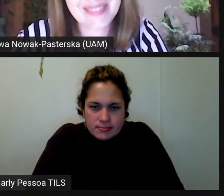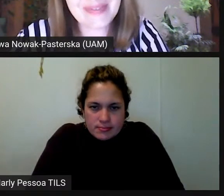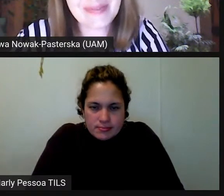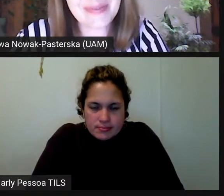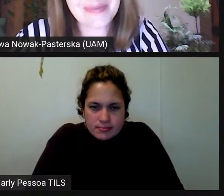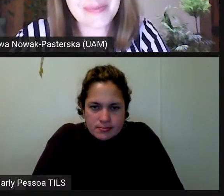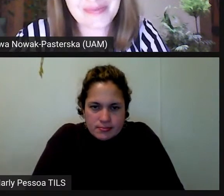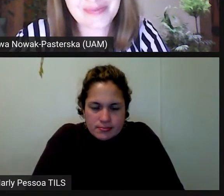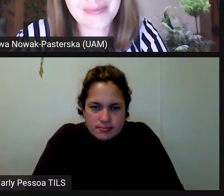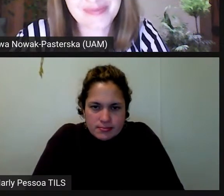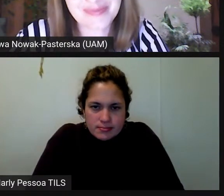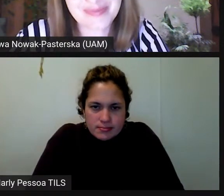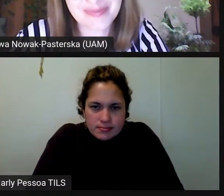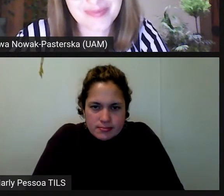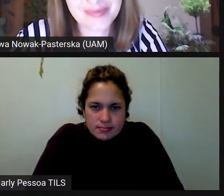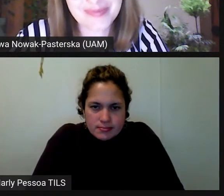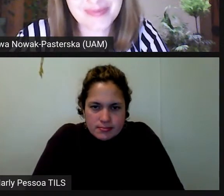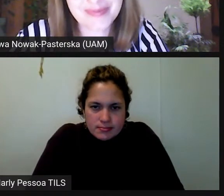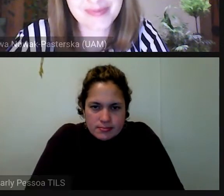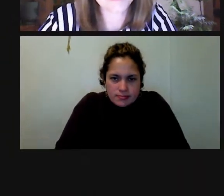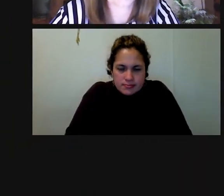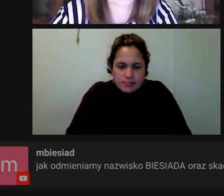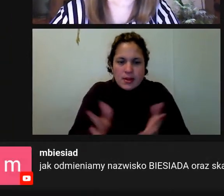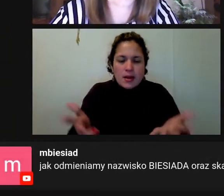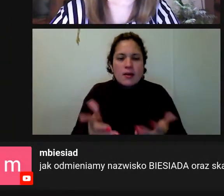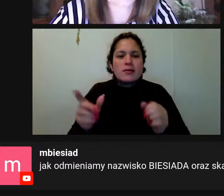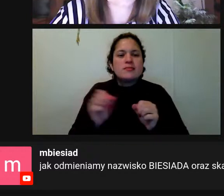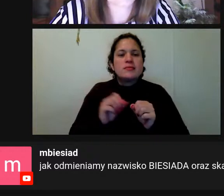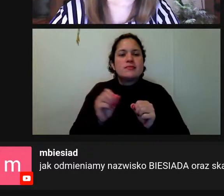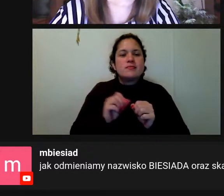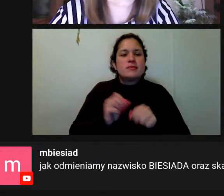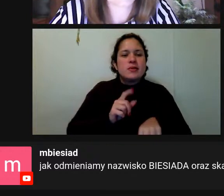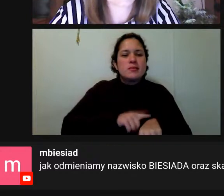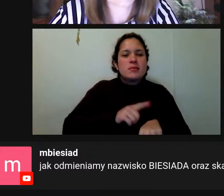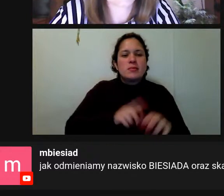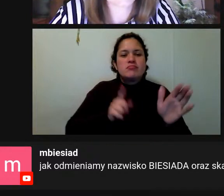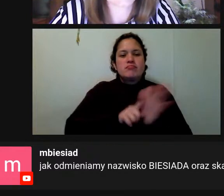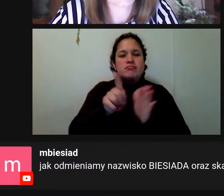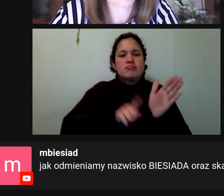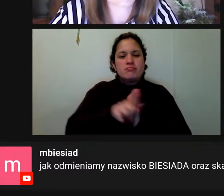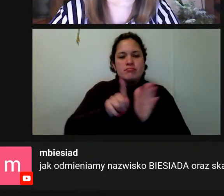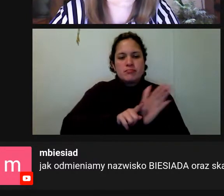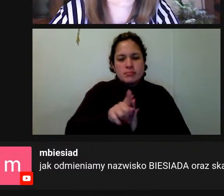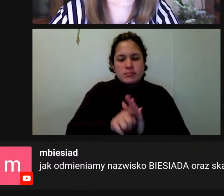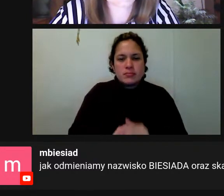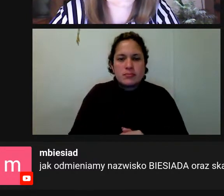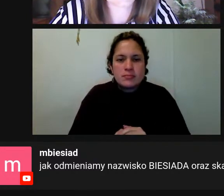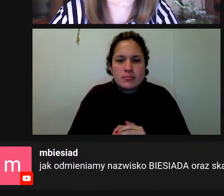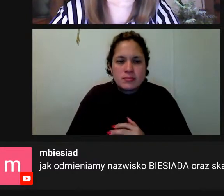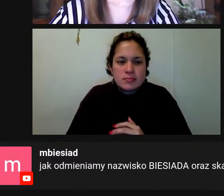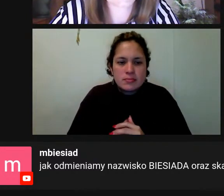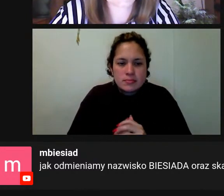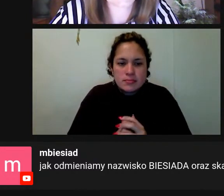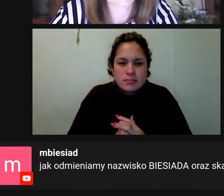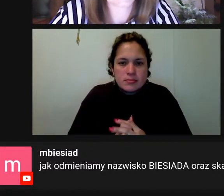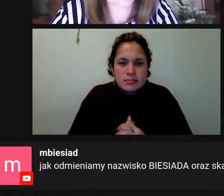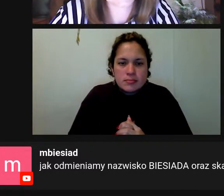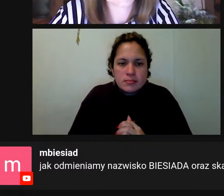Vamos passar para as perguntas. Myślę, że możemy teraz przejść do